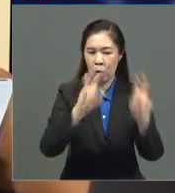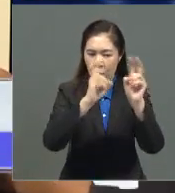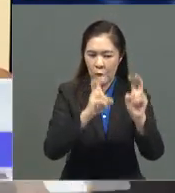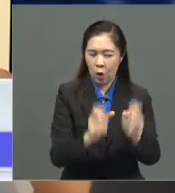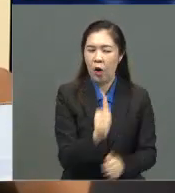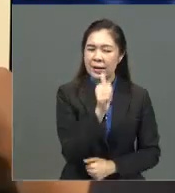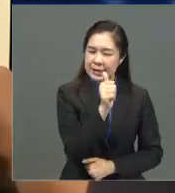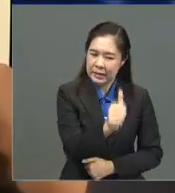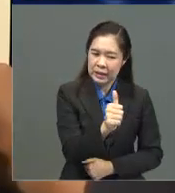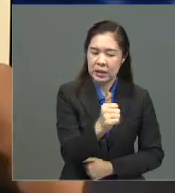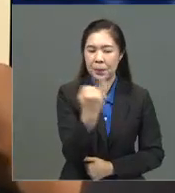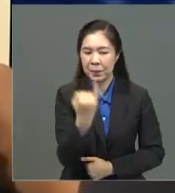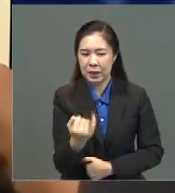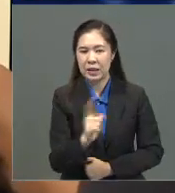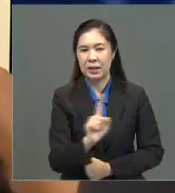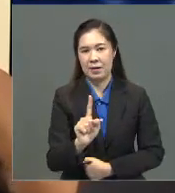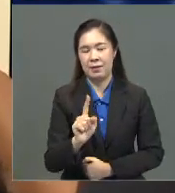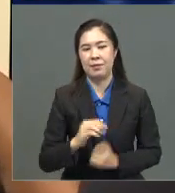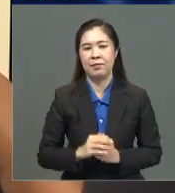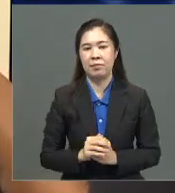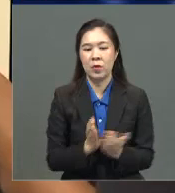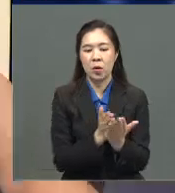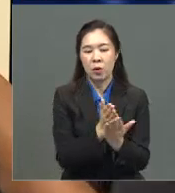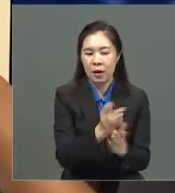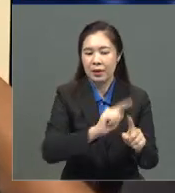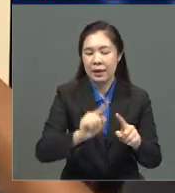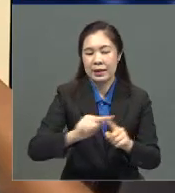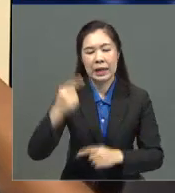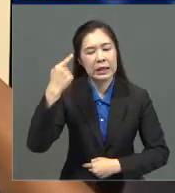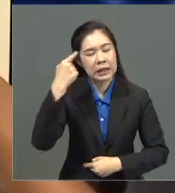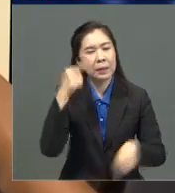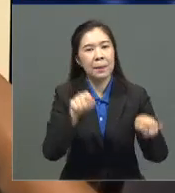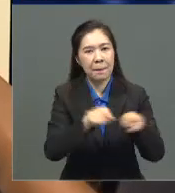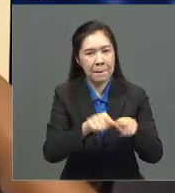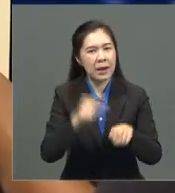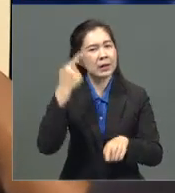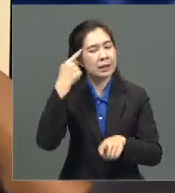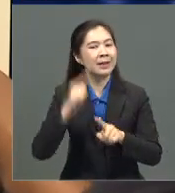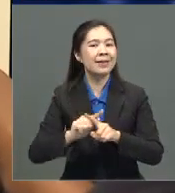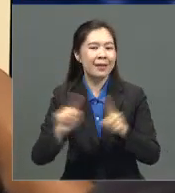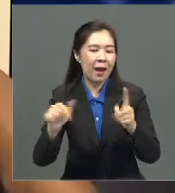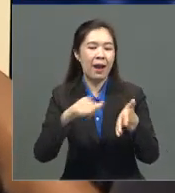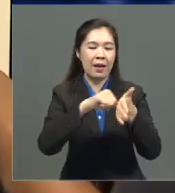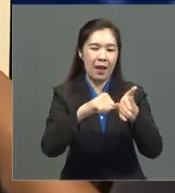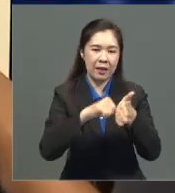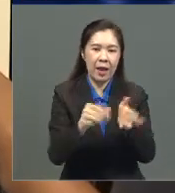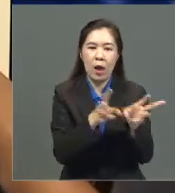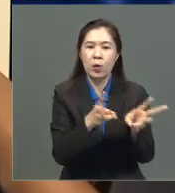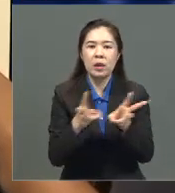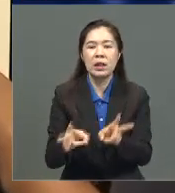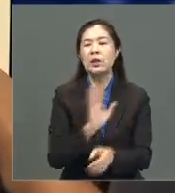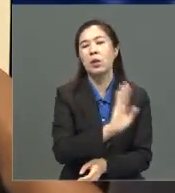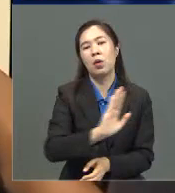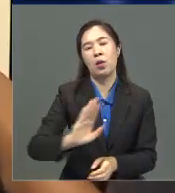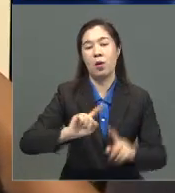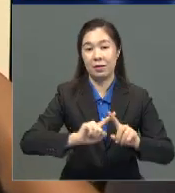แล้วก็มุมต่างๆแล้วก็แต่ละด้านแม้แต่ความเห็นตรงกันว่าให้แก้ไขแต่ก็นะวิธีการก็ต่าง